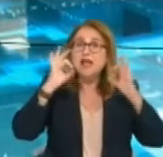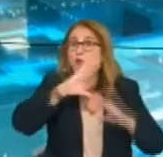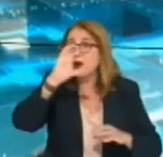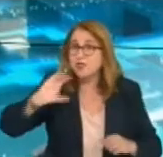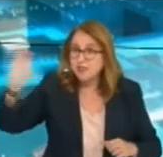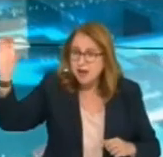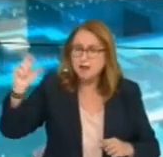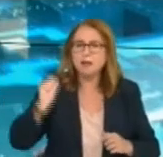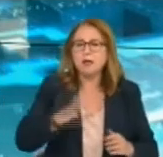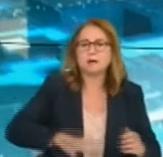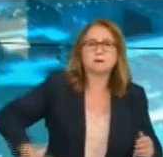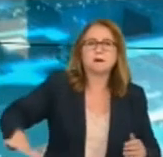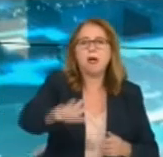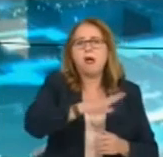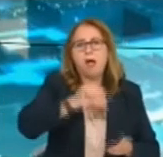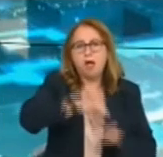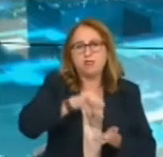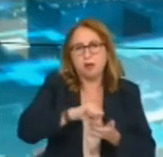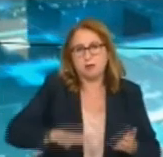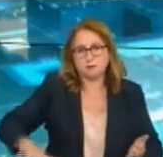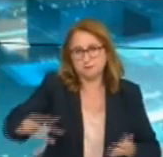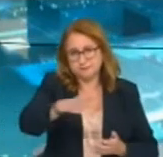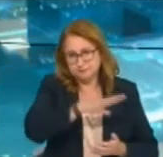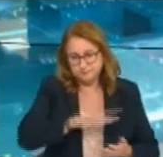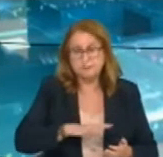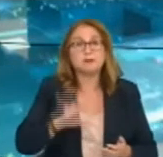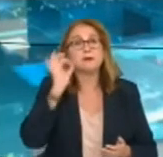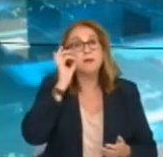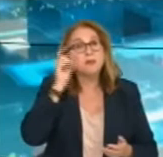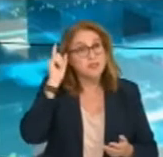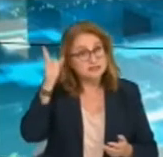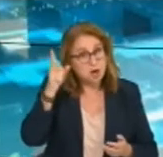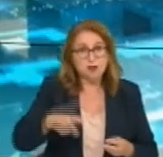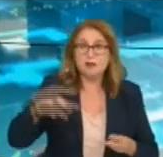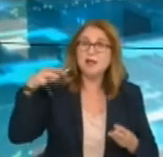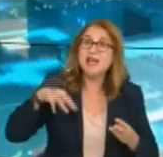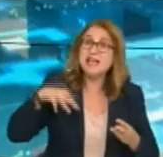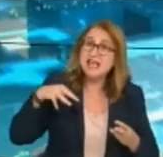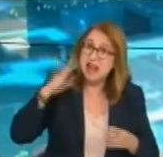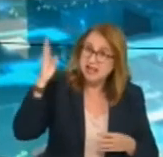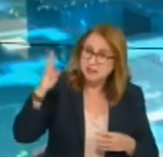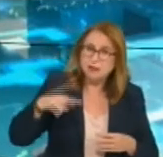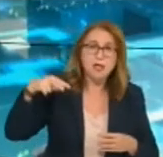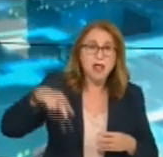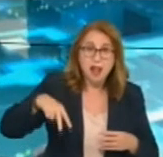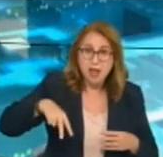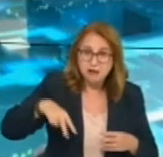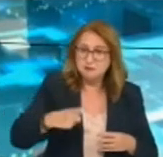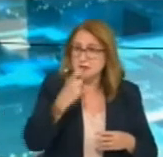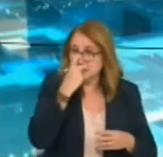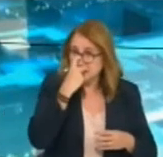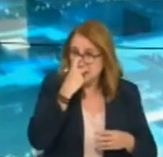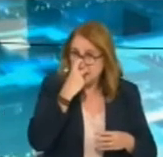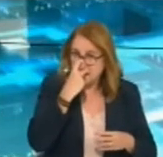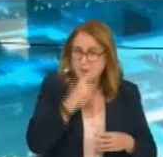περιφέρεια Αττικής, οι περιφερειακές ενότητες Θεσσαλονίκης, Χαλκιδικής, Λάρισας και Κέρκυρας και οι